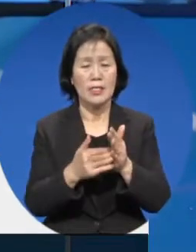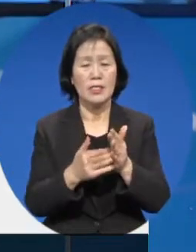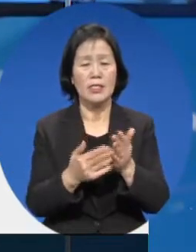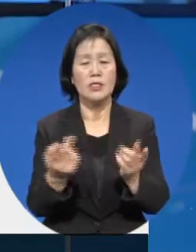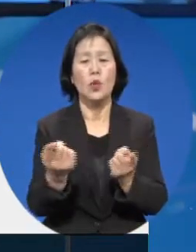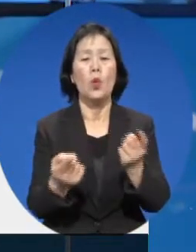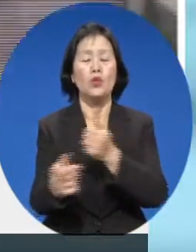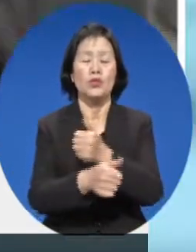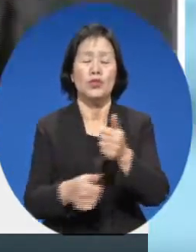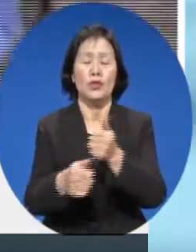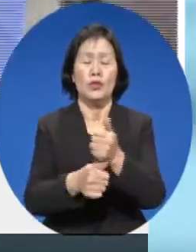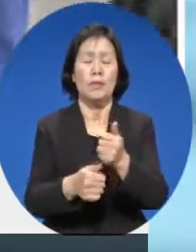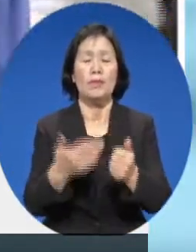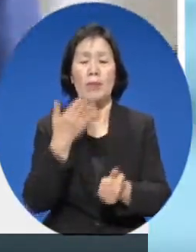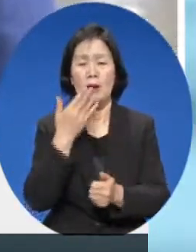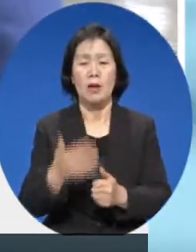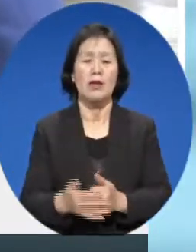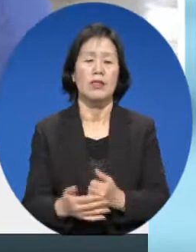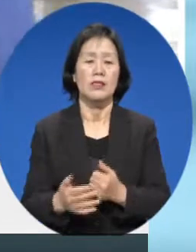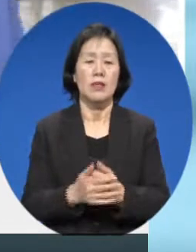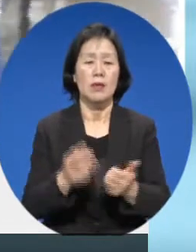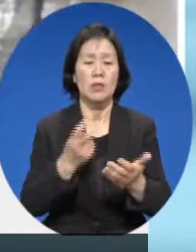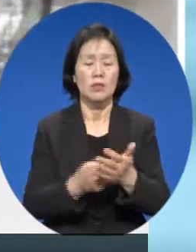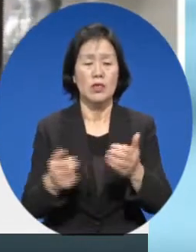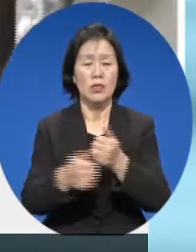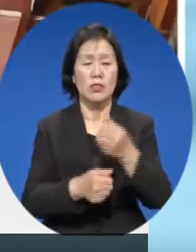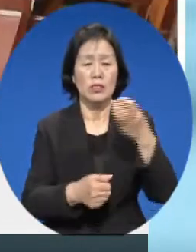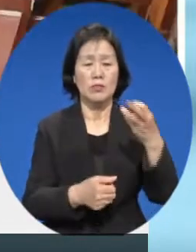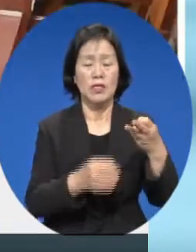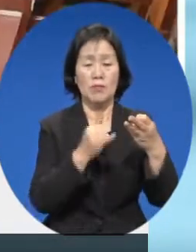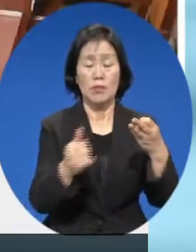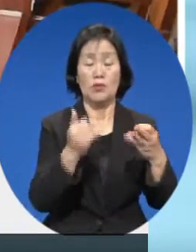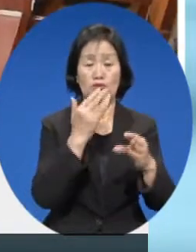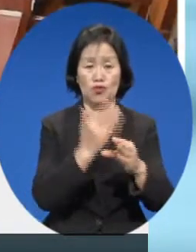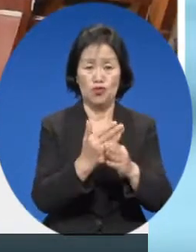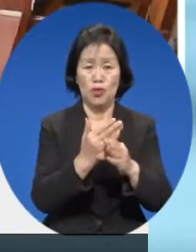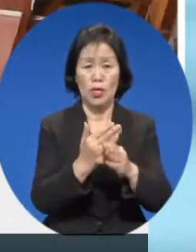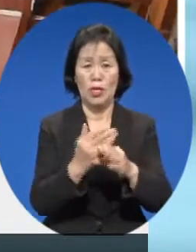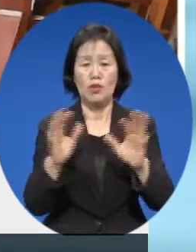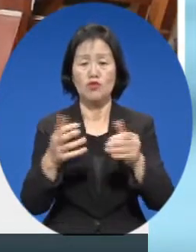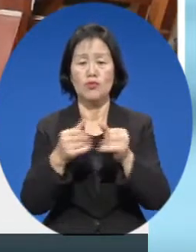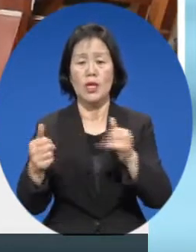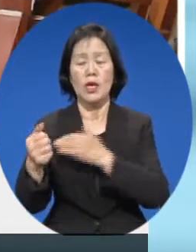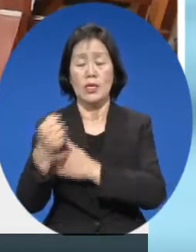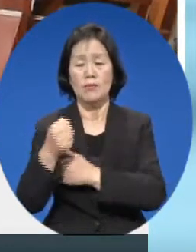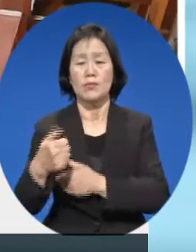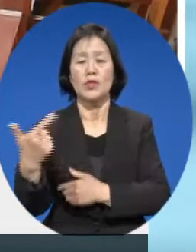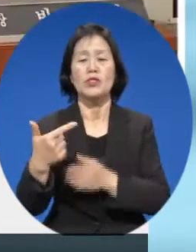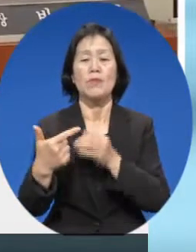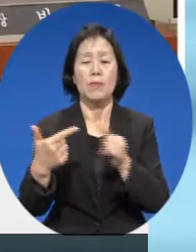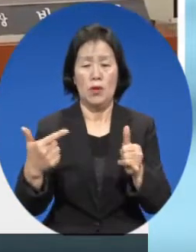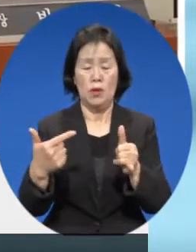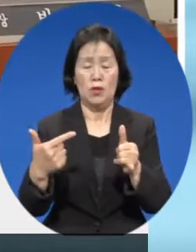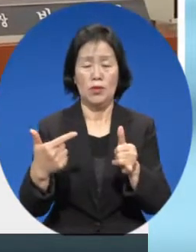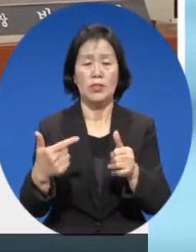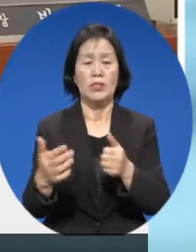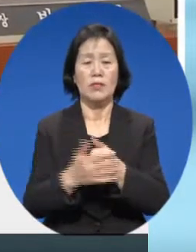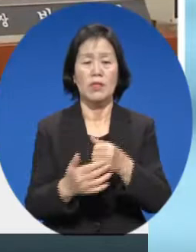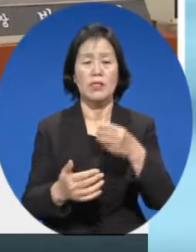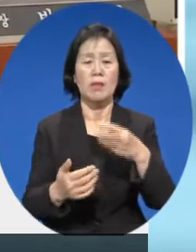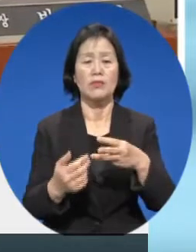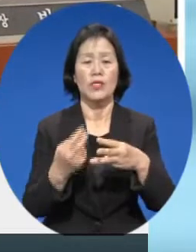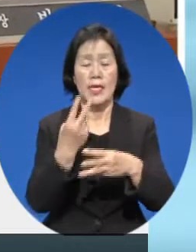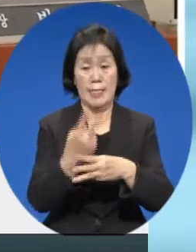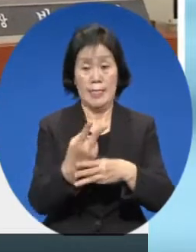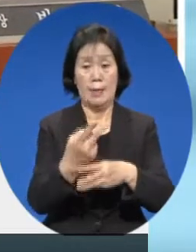대해 지금 현재 구성이 박사의 구성이 총 18명 중에 어 지금 국민 의원들이 6명 이거든요 그러니까 이제 3분의 1이던